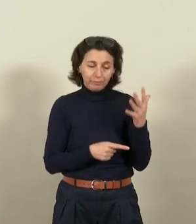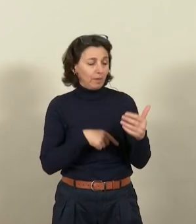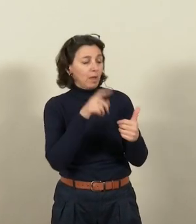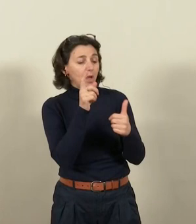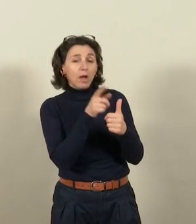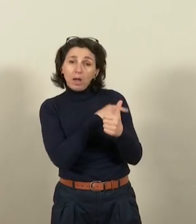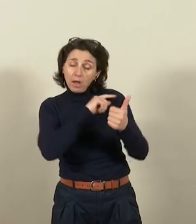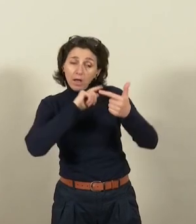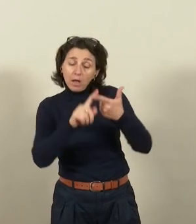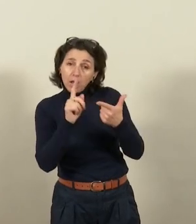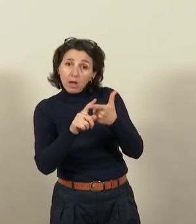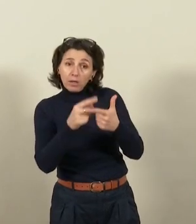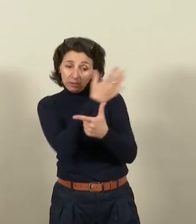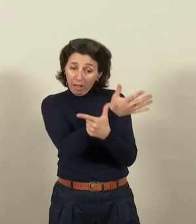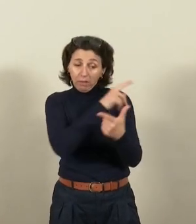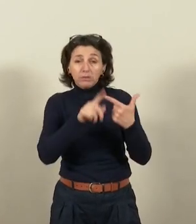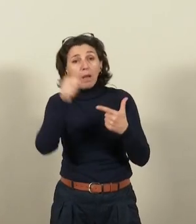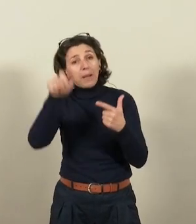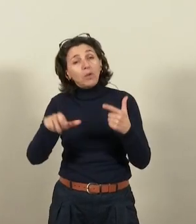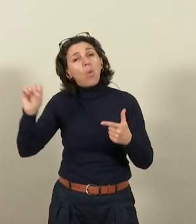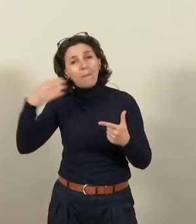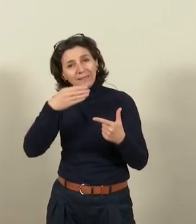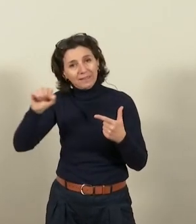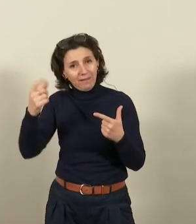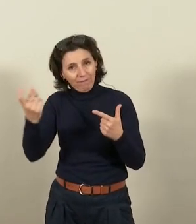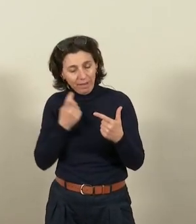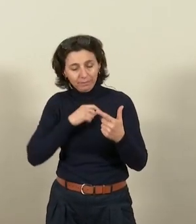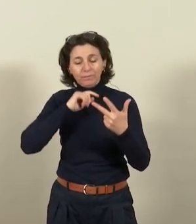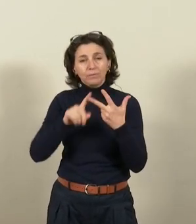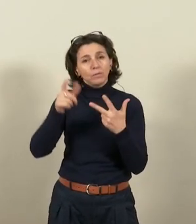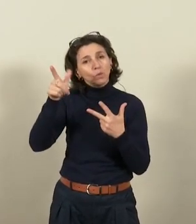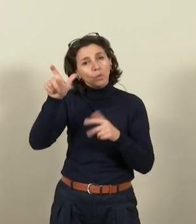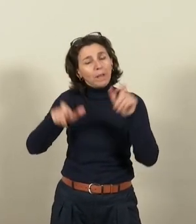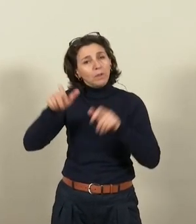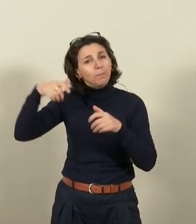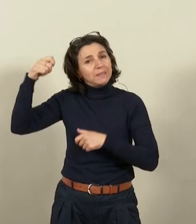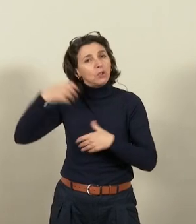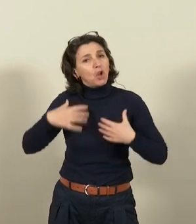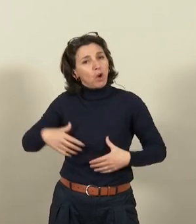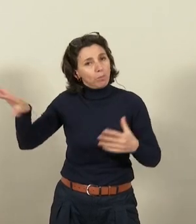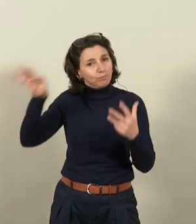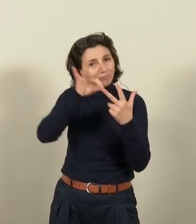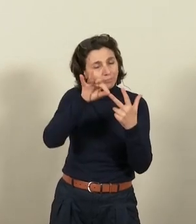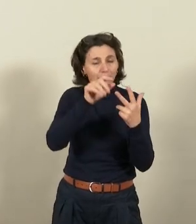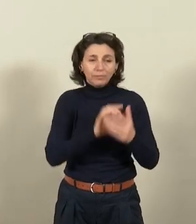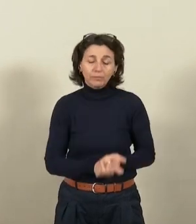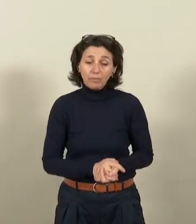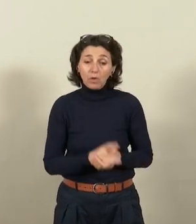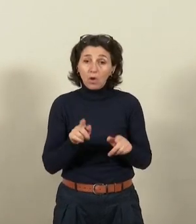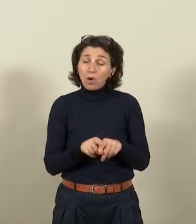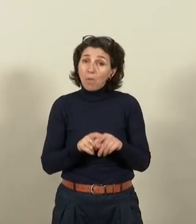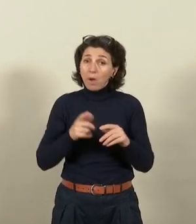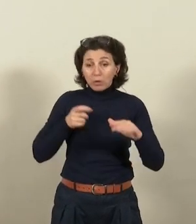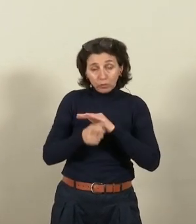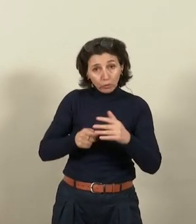et de deux présidents ou présidentes de club afin de continuer à améliorer la transparence du processus d'attribution des